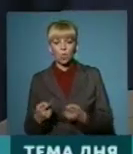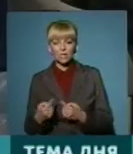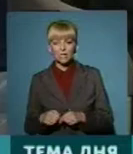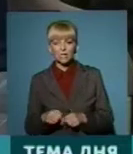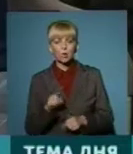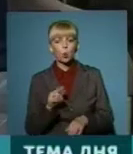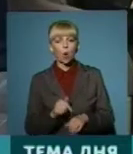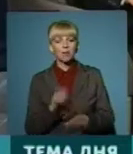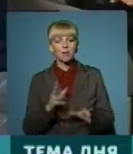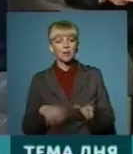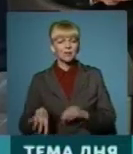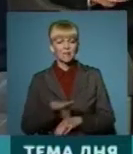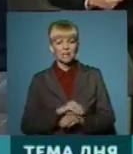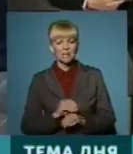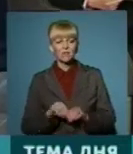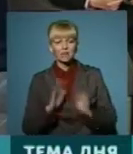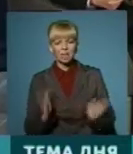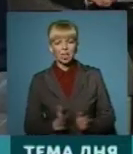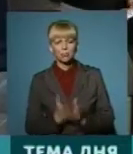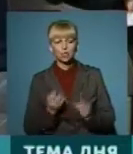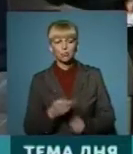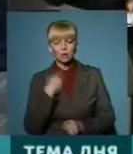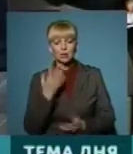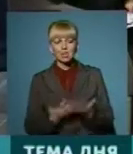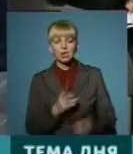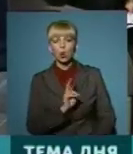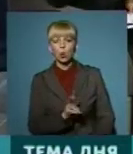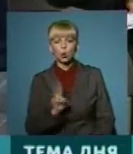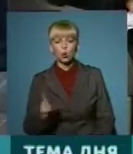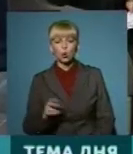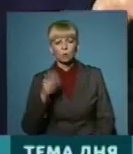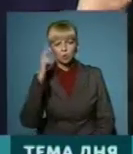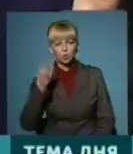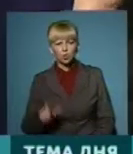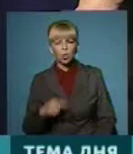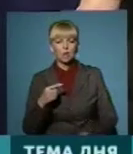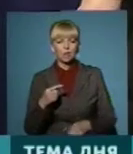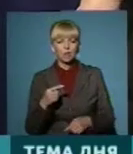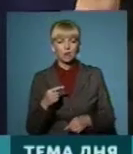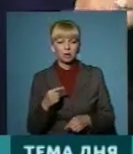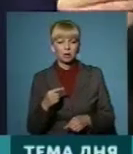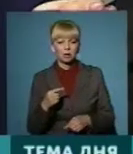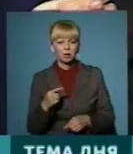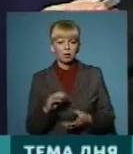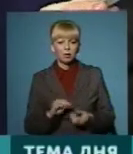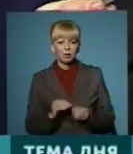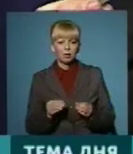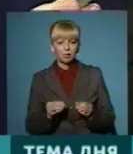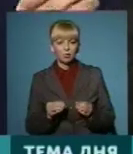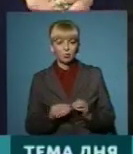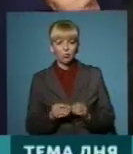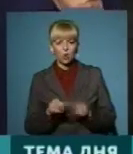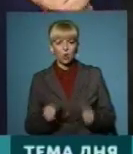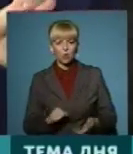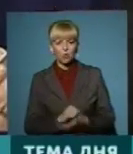тут касається всіх. Значить, смотрите, в загальному, ми ще раз говоримо, якщо хтось, Чернобиль, через... там проблема в направлении